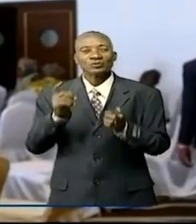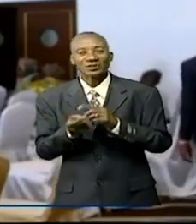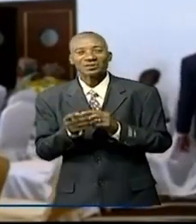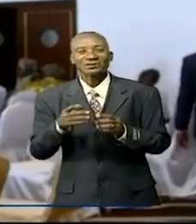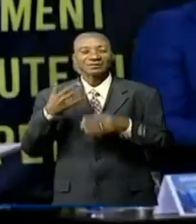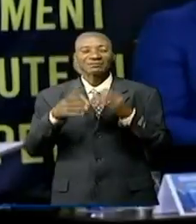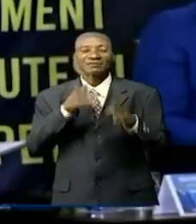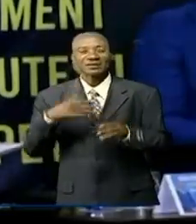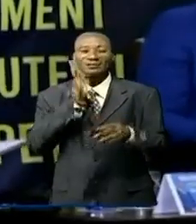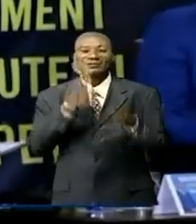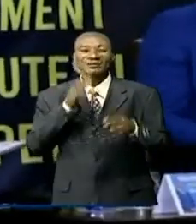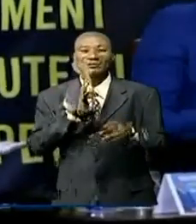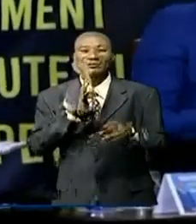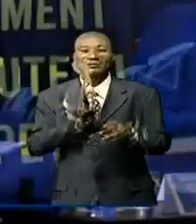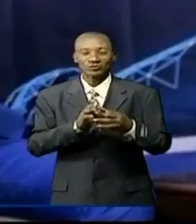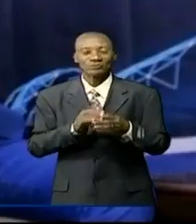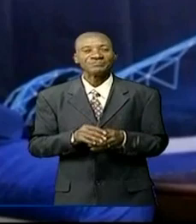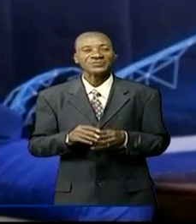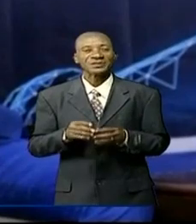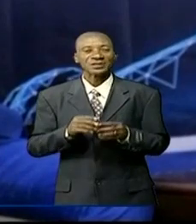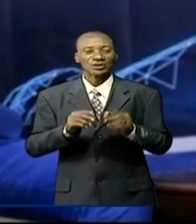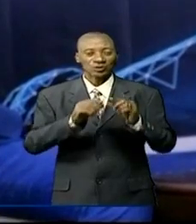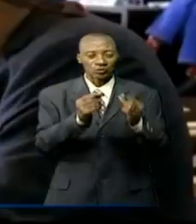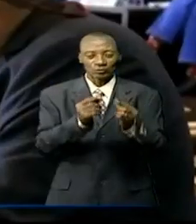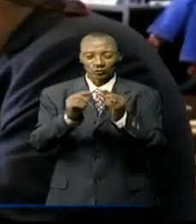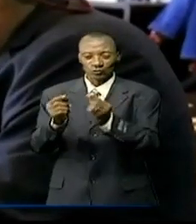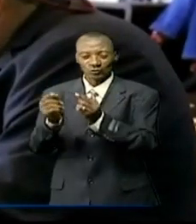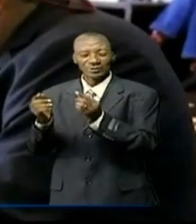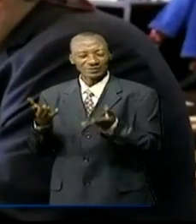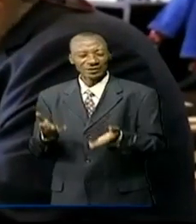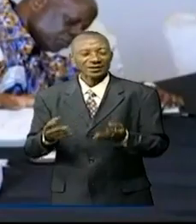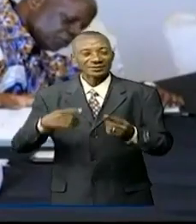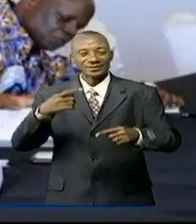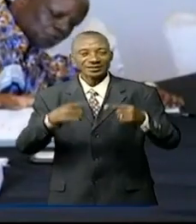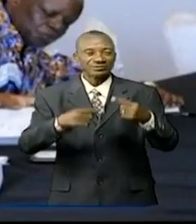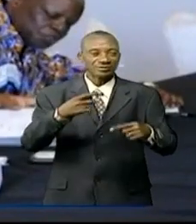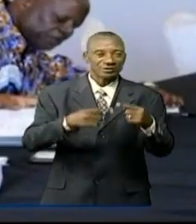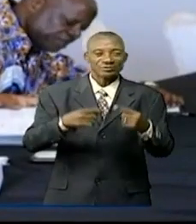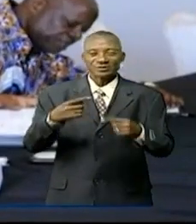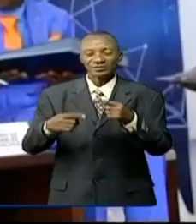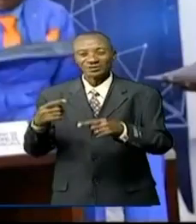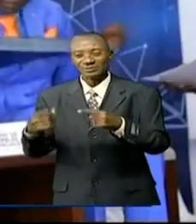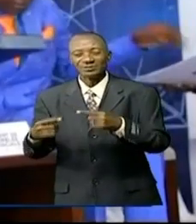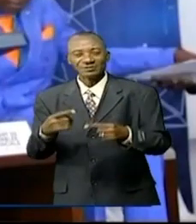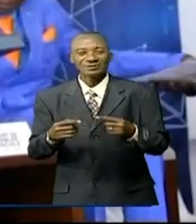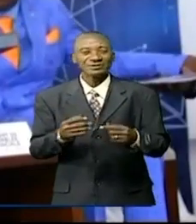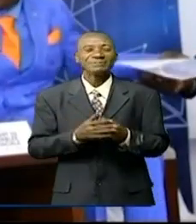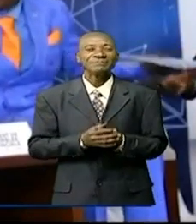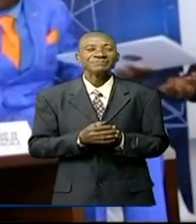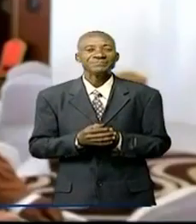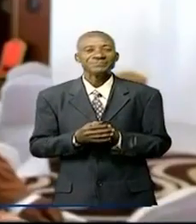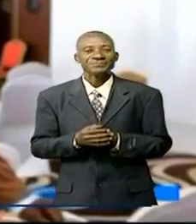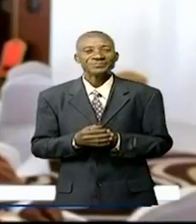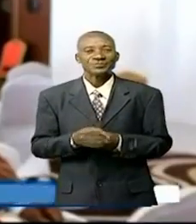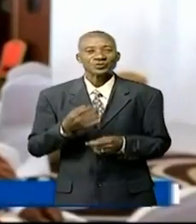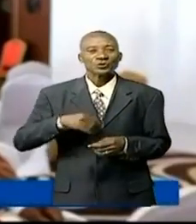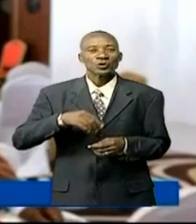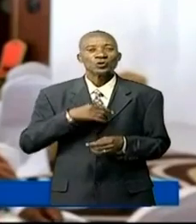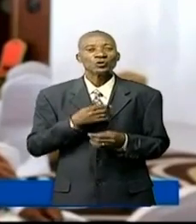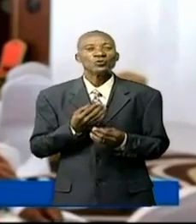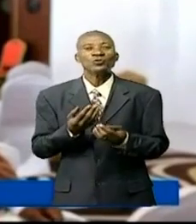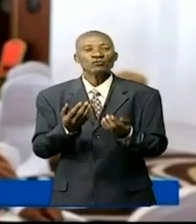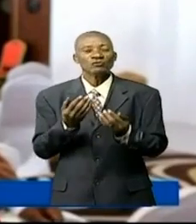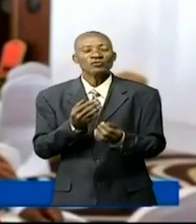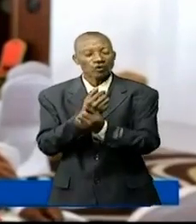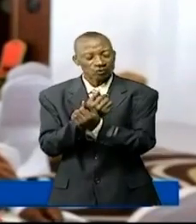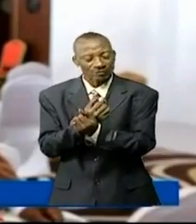relations. Toutes les parties prenantes aux discussions de 6 jours ont signé les procès-verbaux. Nous comptons respecter les termes de notre contrat de